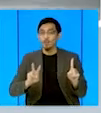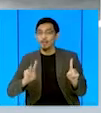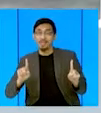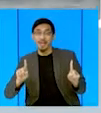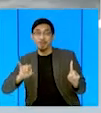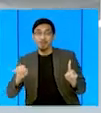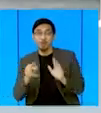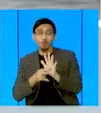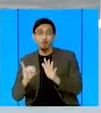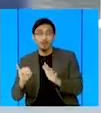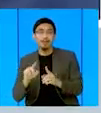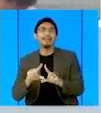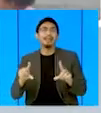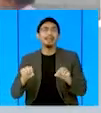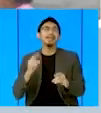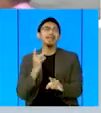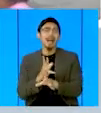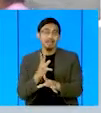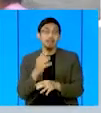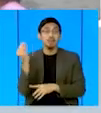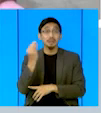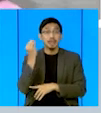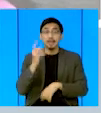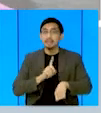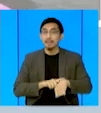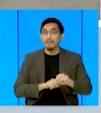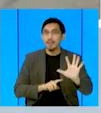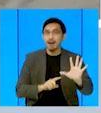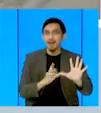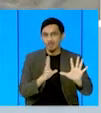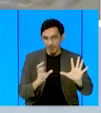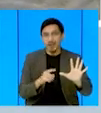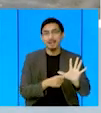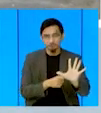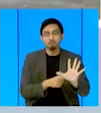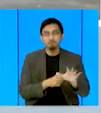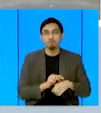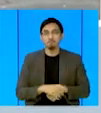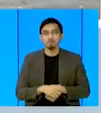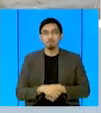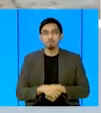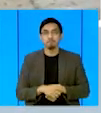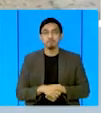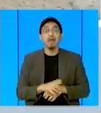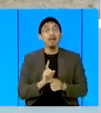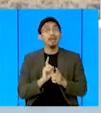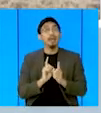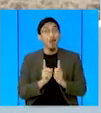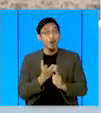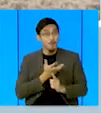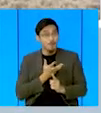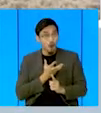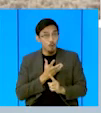tiket gratis untuk para wisatawan yang datang pada pukul 5 sore waktu Indonesia Barat ke atas. Adapun wisatawan juga berkesempatan untuk